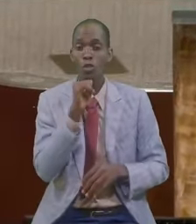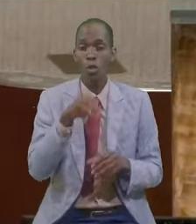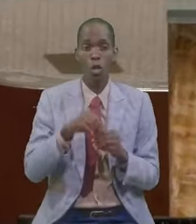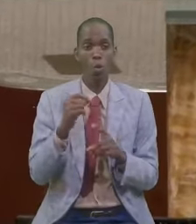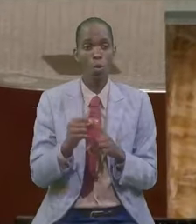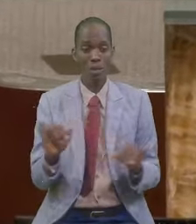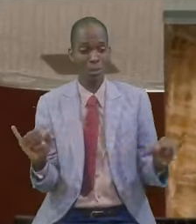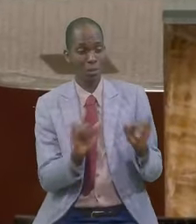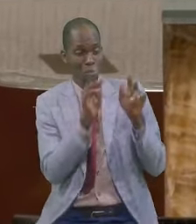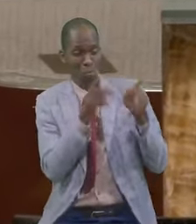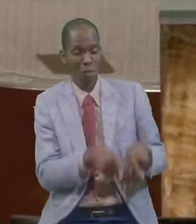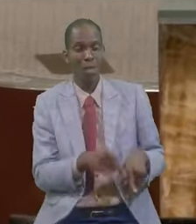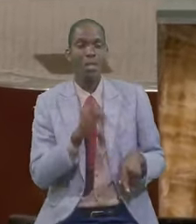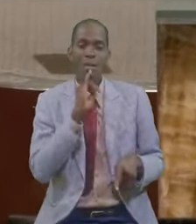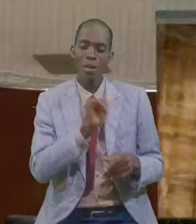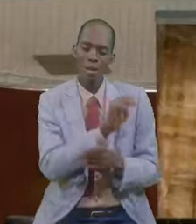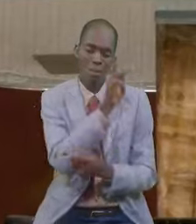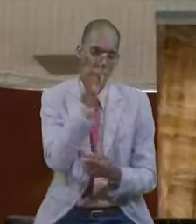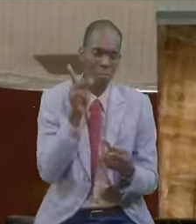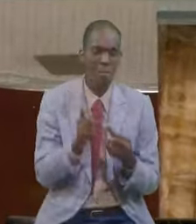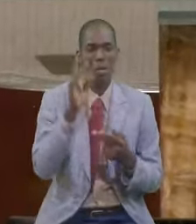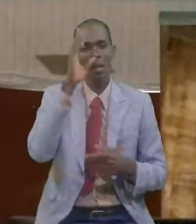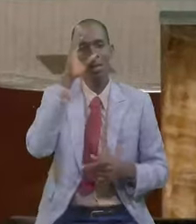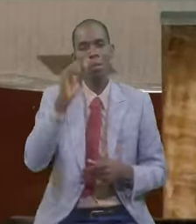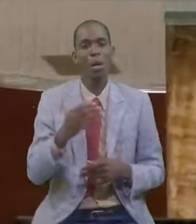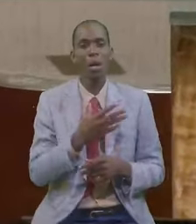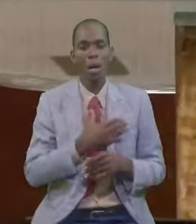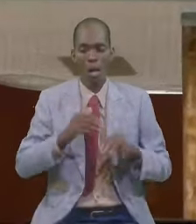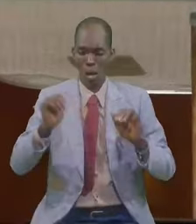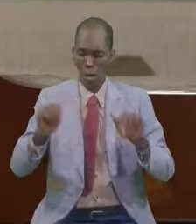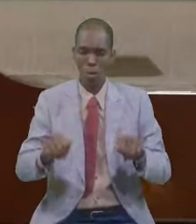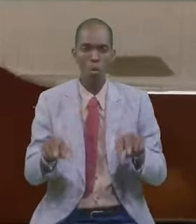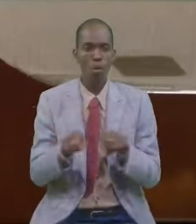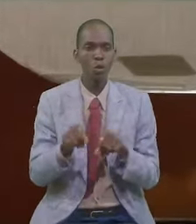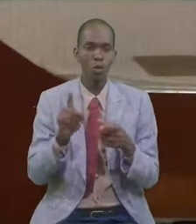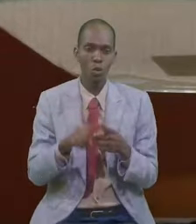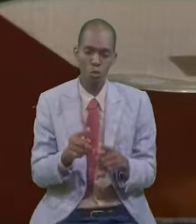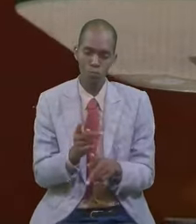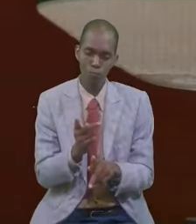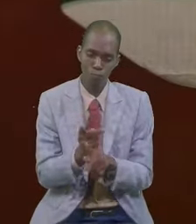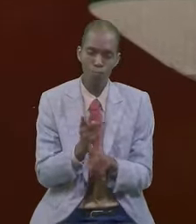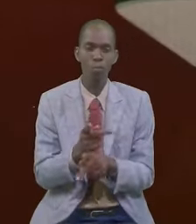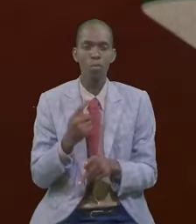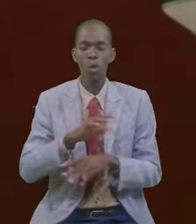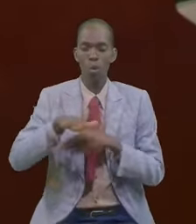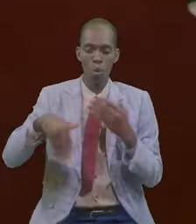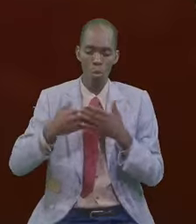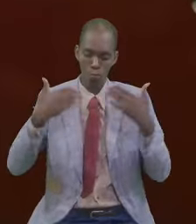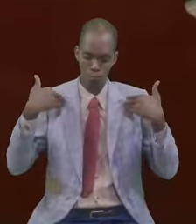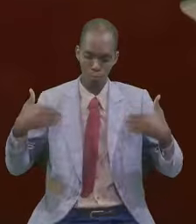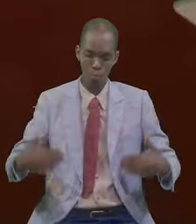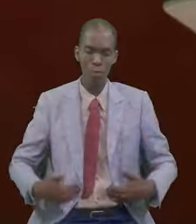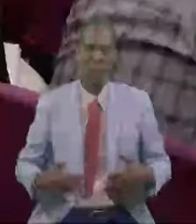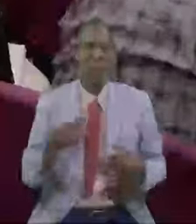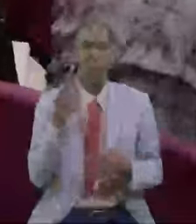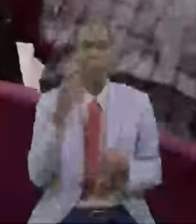calomniatrice, pas de parole calomniatrice, si quelqu'un ne branche point en parole, c'est un homme parfait, capable